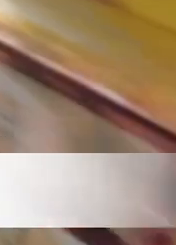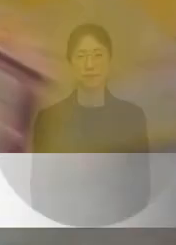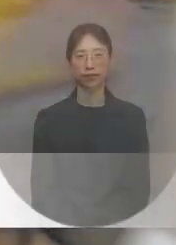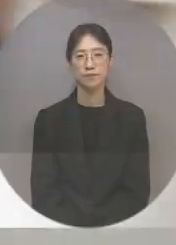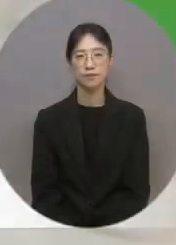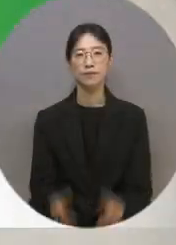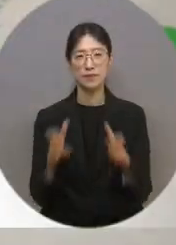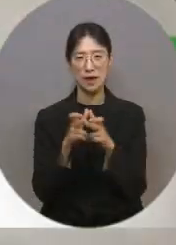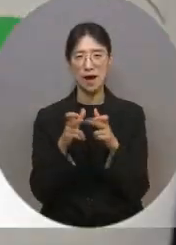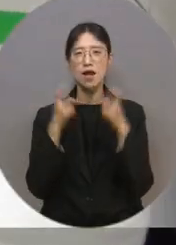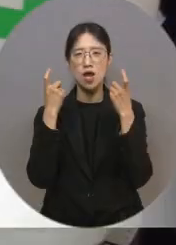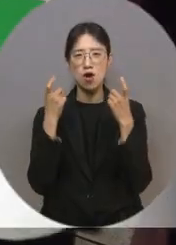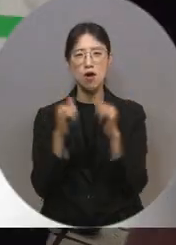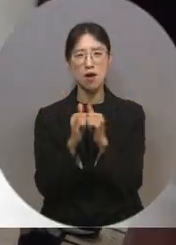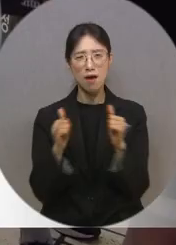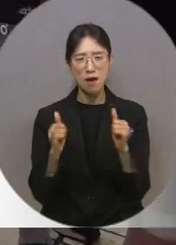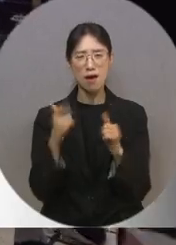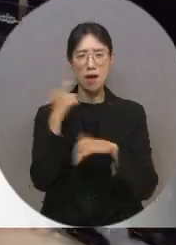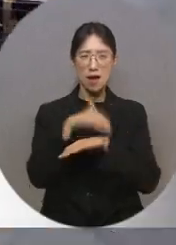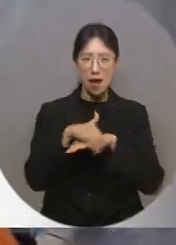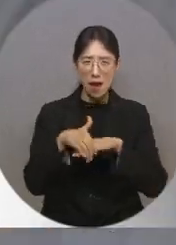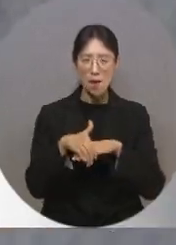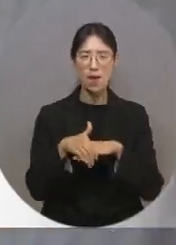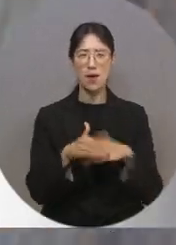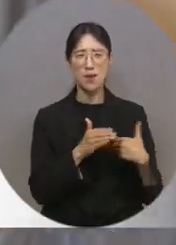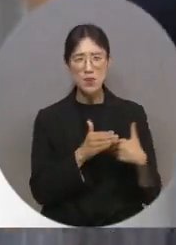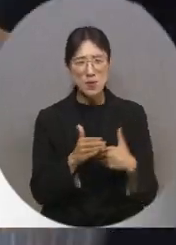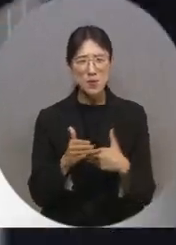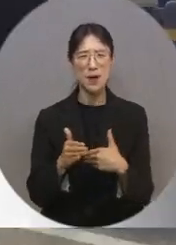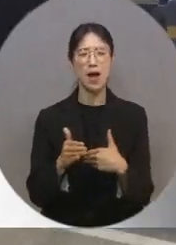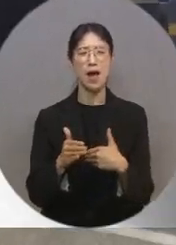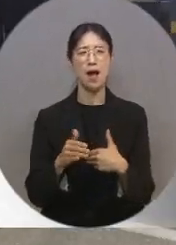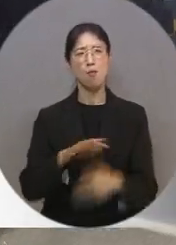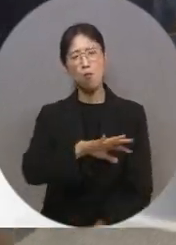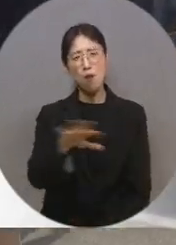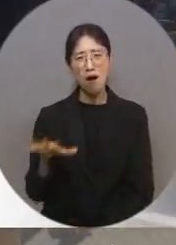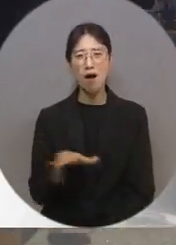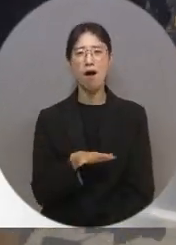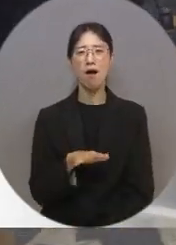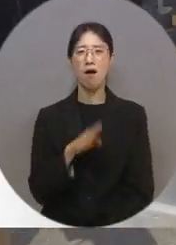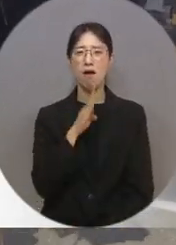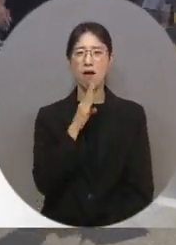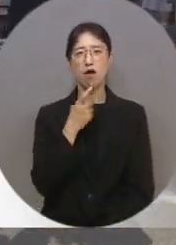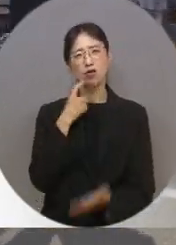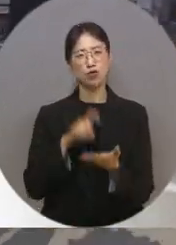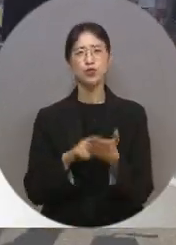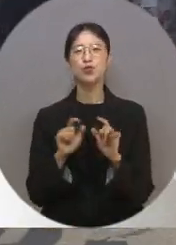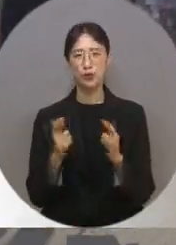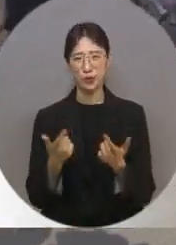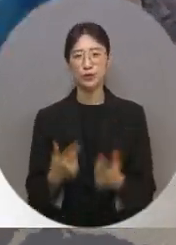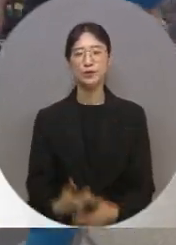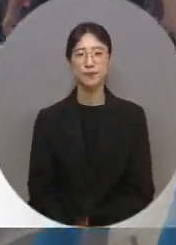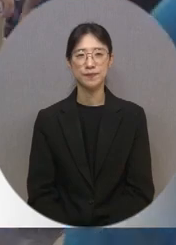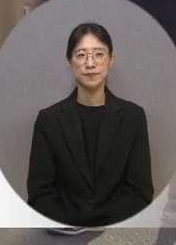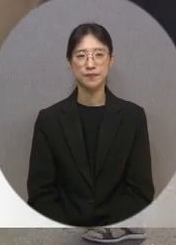장애인 여행객들은 계획을 세우는 시작부터 여행을 즐기는 모든 과정에서 쉽지 않은 부분이